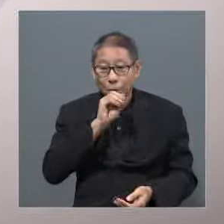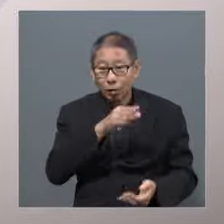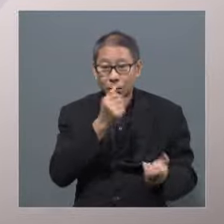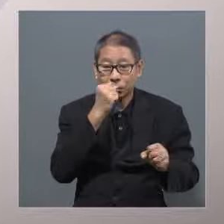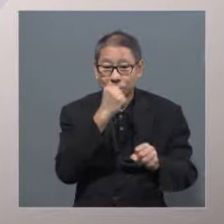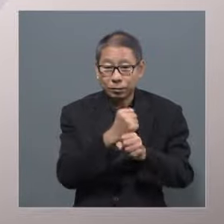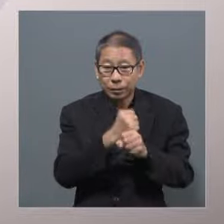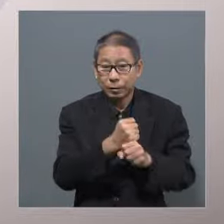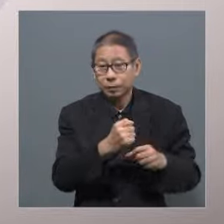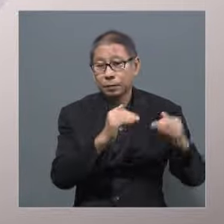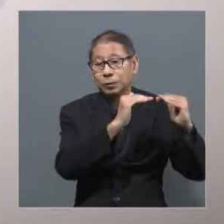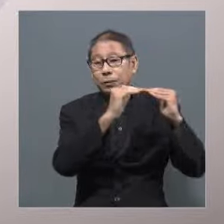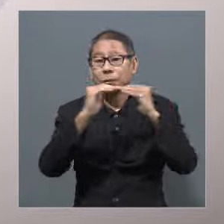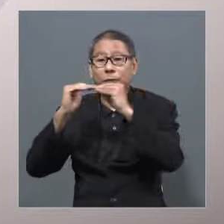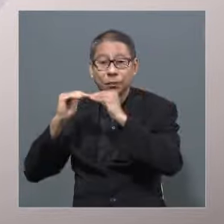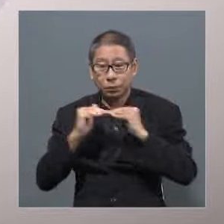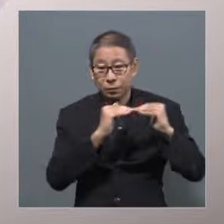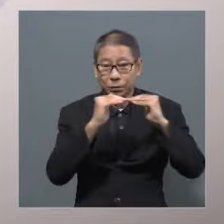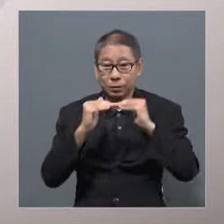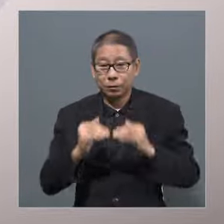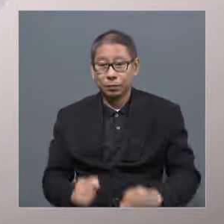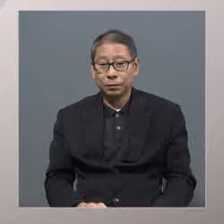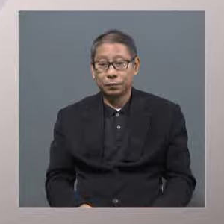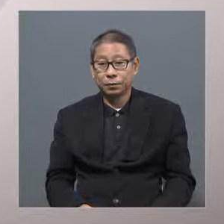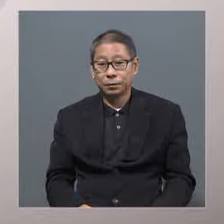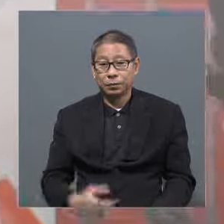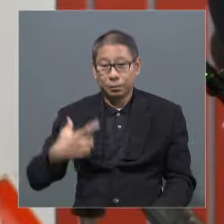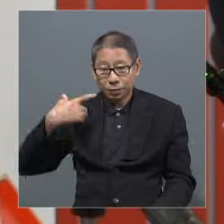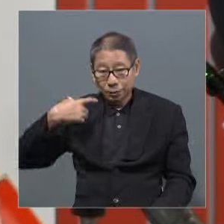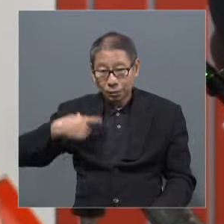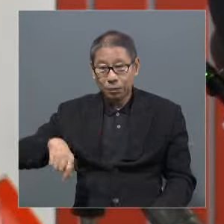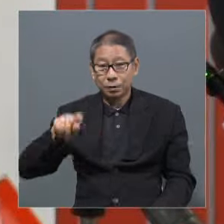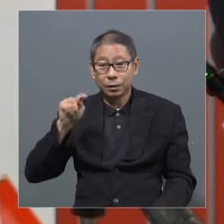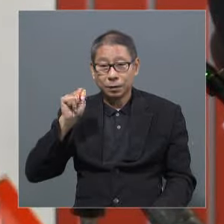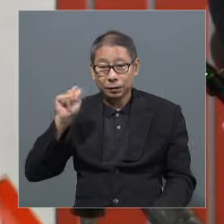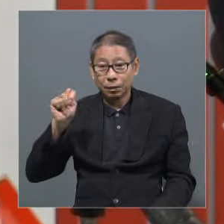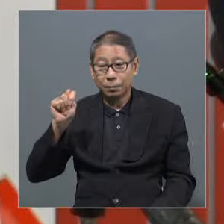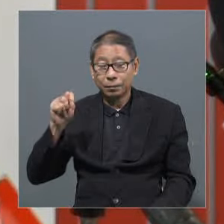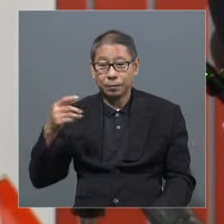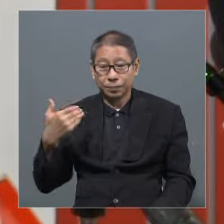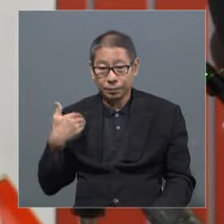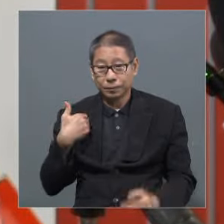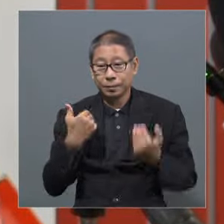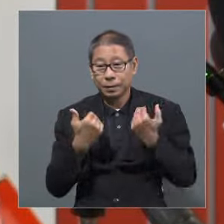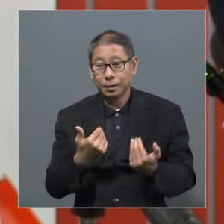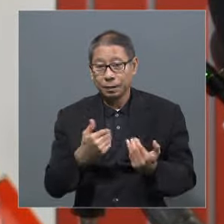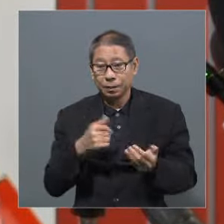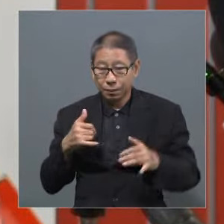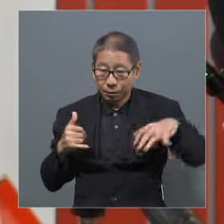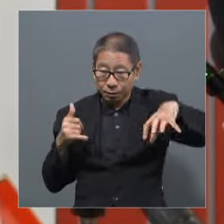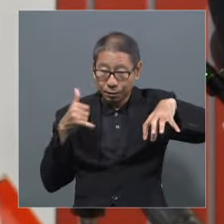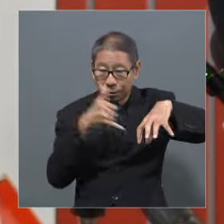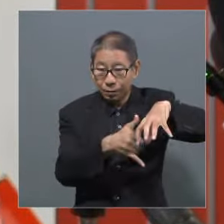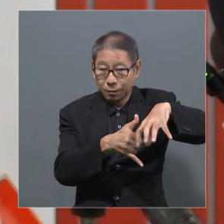ทุกนายอย่างเท่าเทียมครับทนายสิทราเบี้ยบังเกิดนะครับเรือกว่าทนายตั้มครับเดินทางมาที่กอง